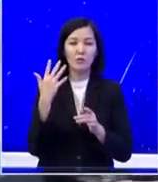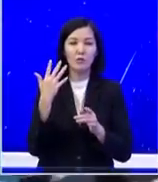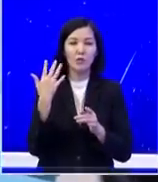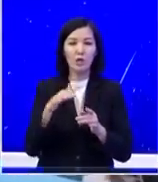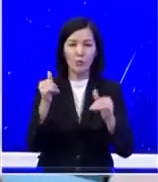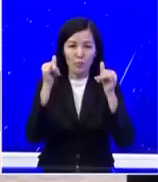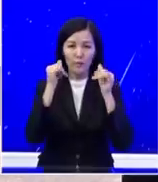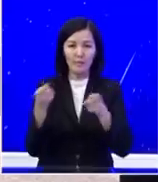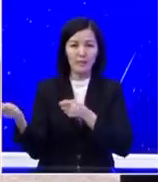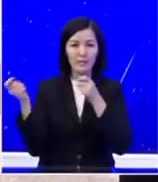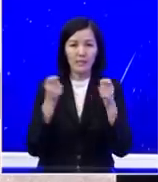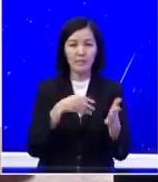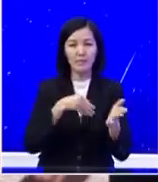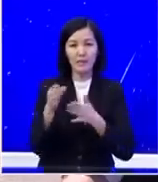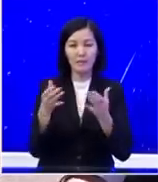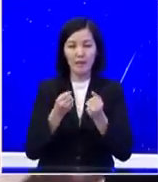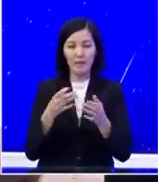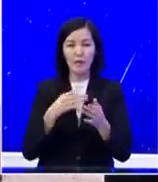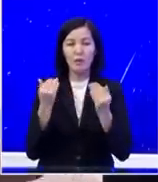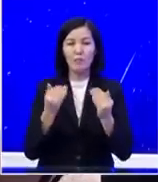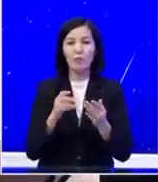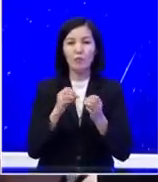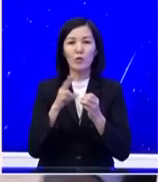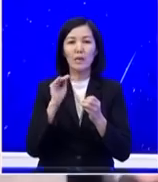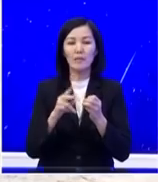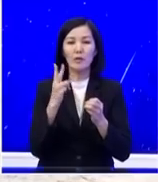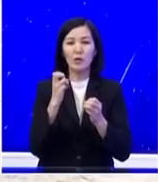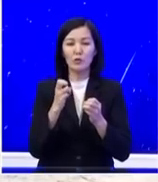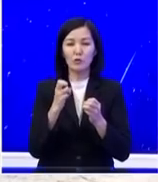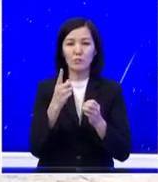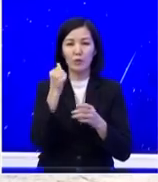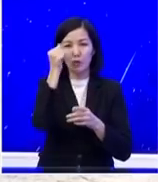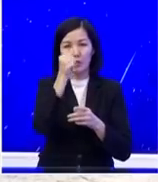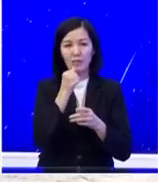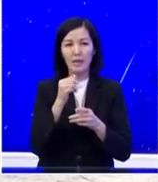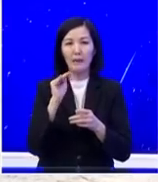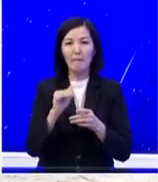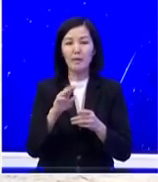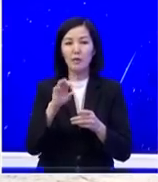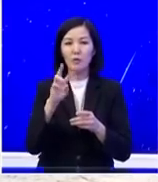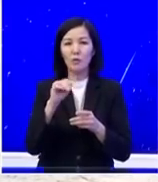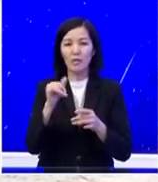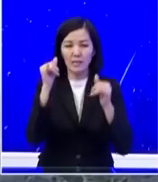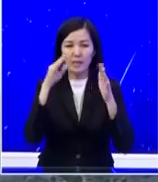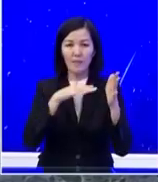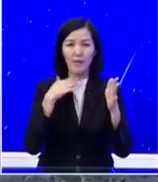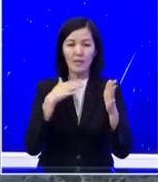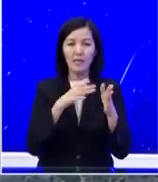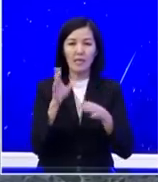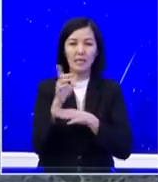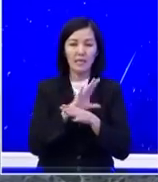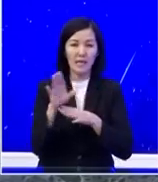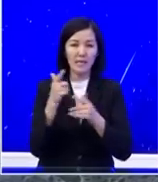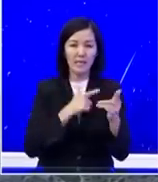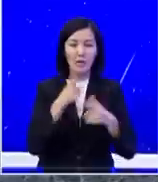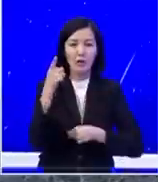тұқымды Герефорд сиырын сатып алған. Бүгінде саны 12200-ге жетті. Жылына 1000 тоннадан аса сапалы сиыр етін дайындайды. Тәулігіне 60 тонна